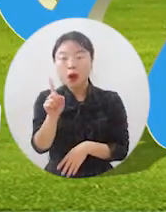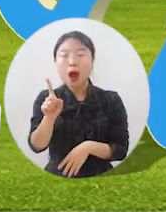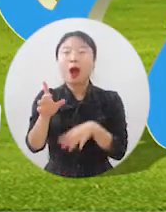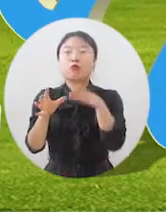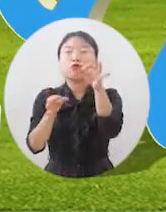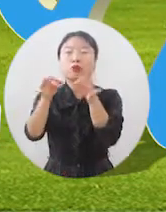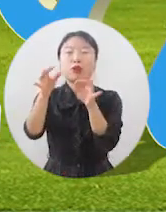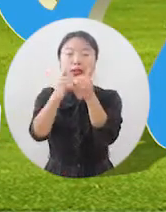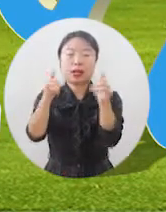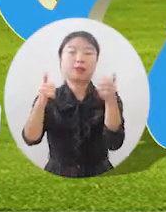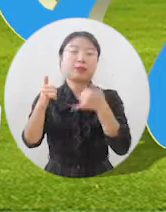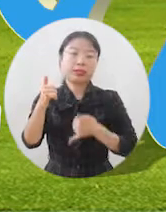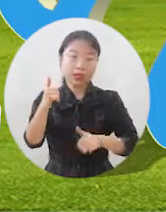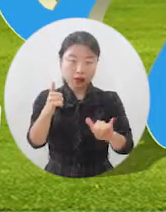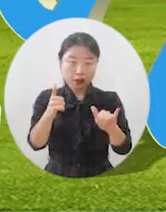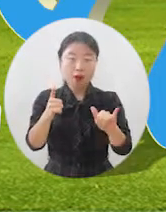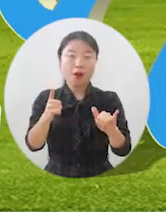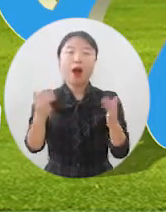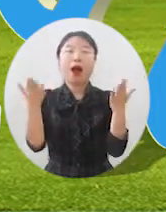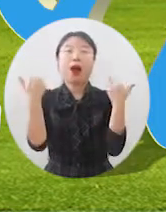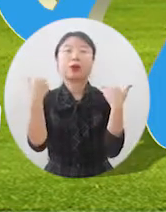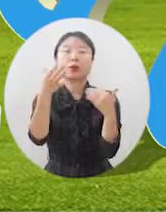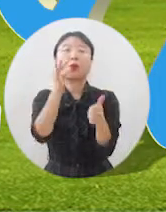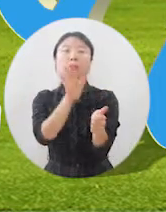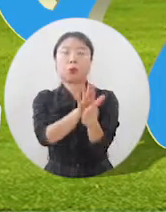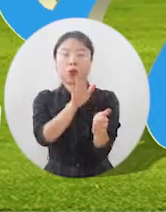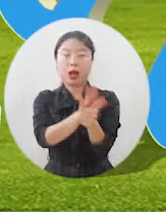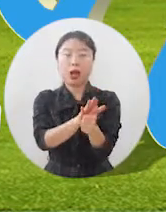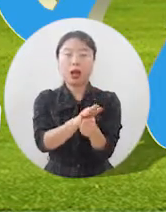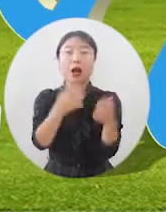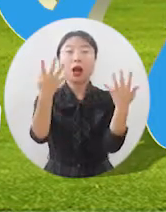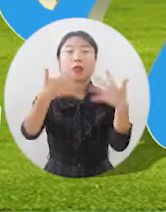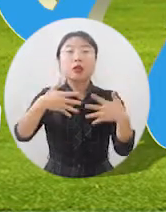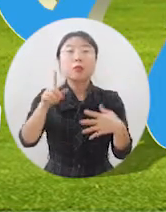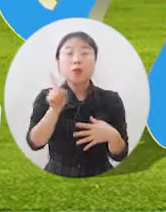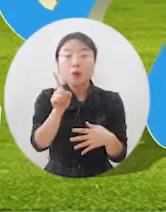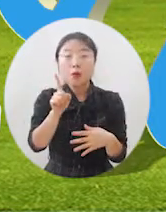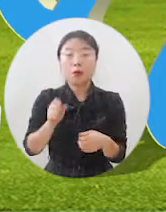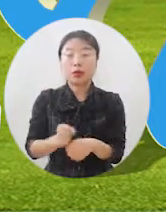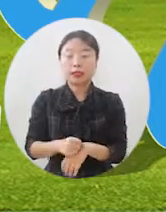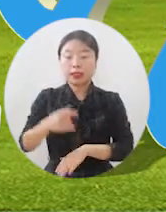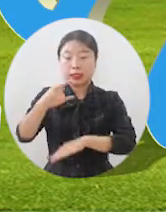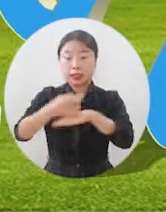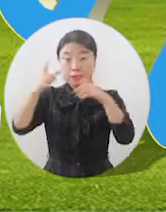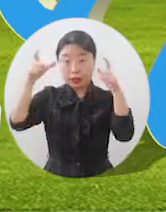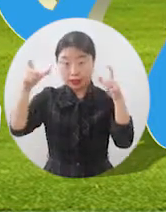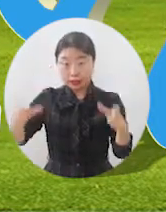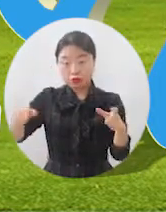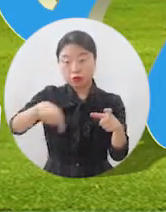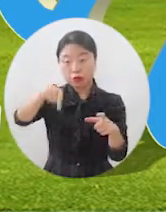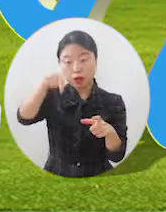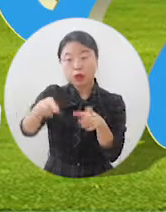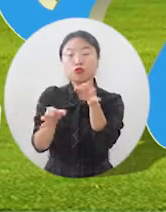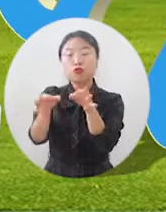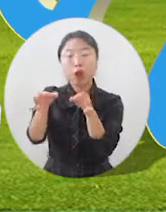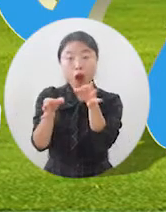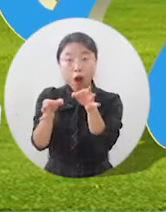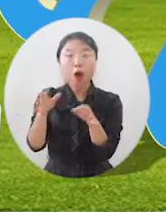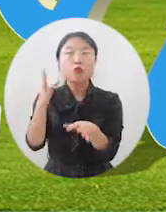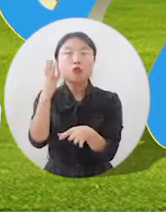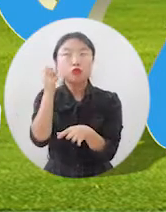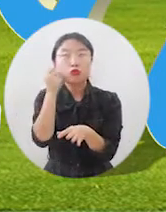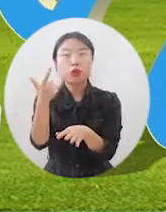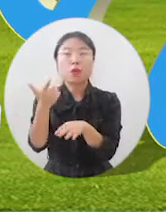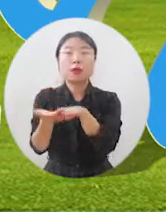장학생을 모집하고 있습니다. 장학금 지원 자격은 공고일 기준 창업 6개월 이상인 사업장 소재지와 사업자